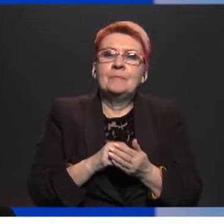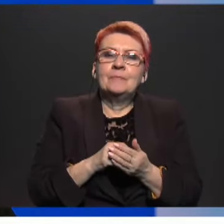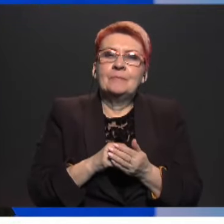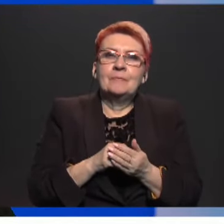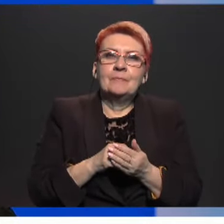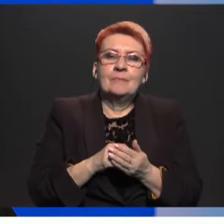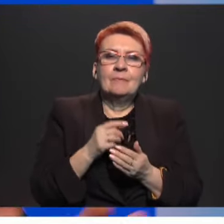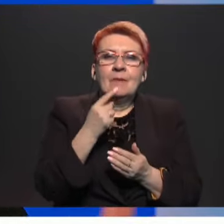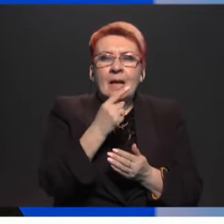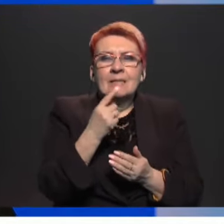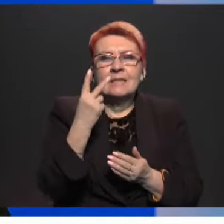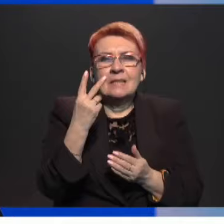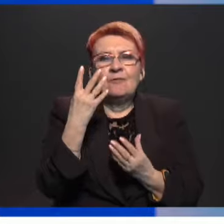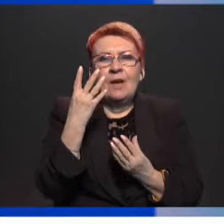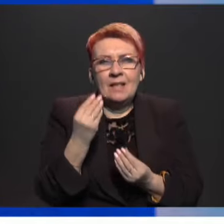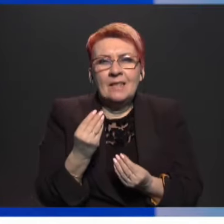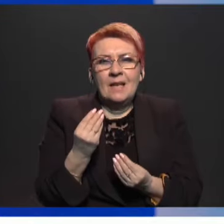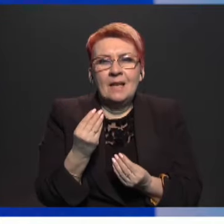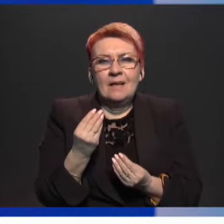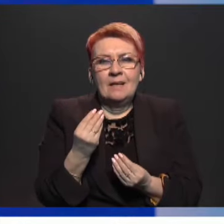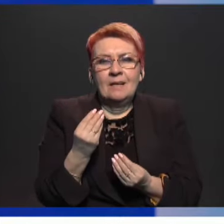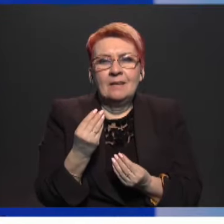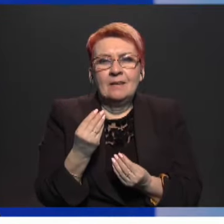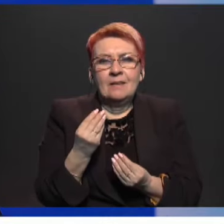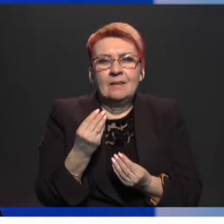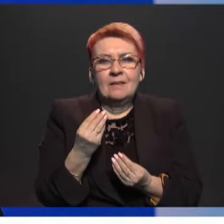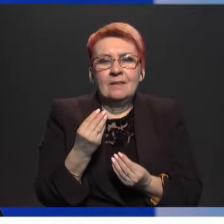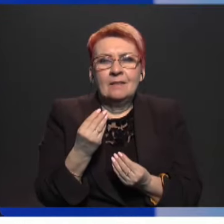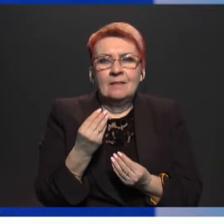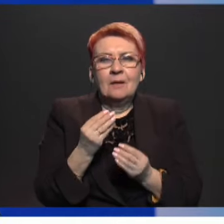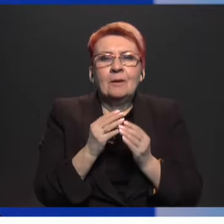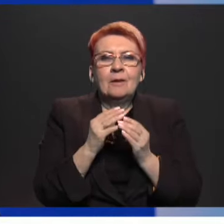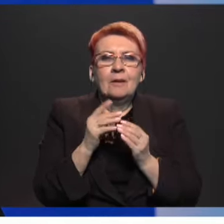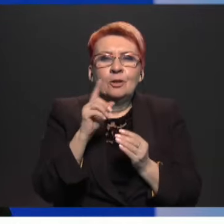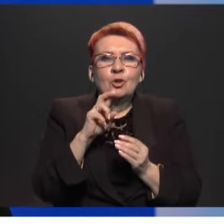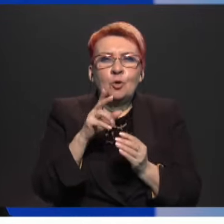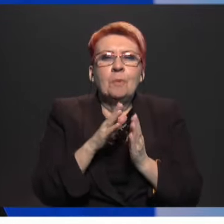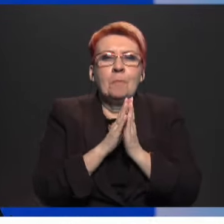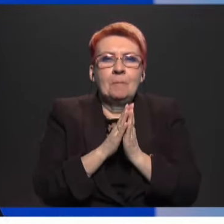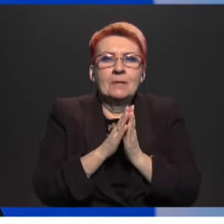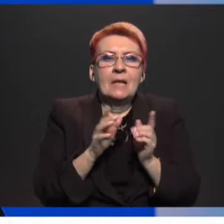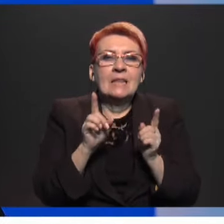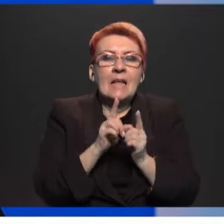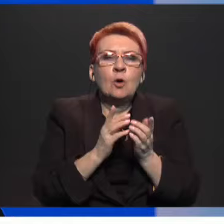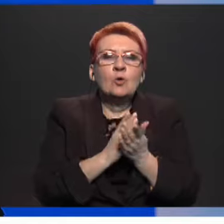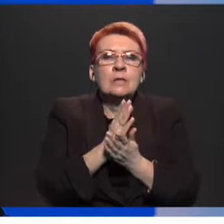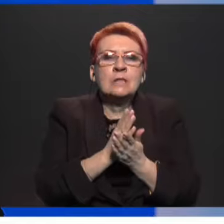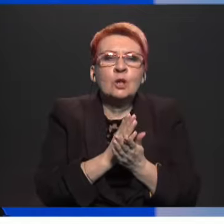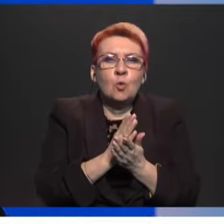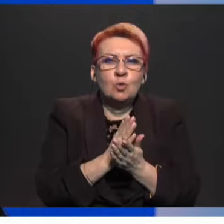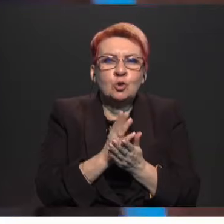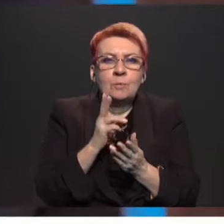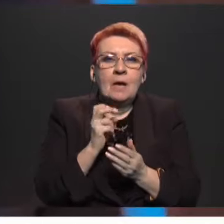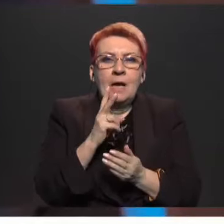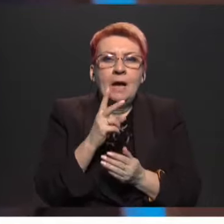бы денечек, два, может быть, даже больше, для того, чтобы помолиться. Потому что такой молитвы, такой службы, как вот